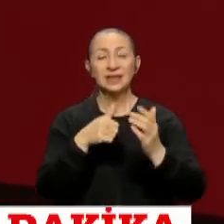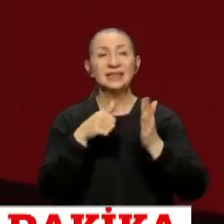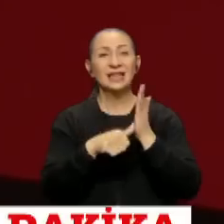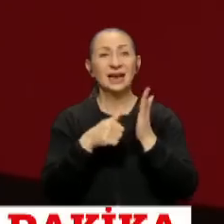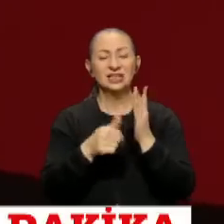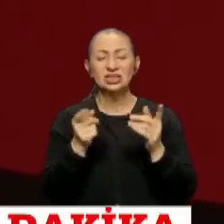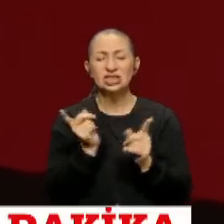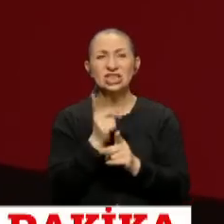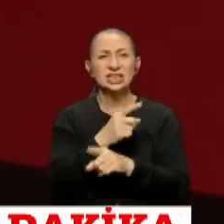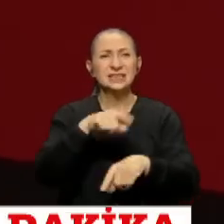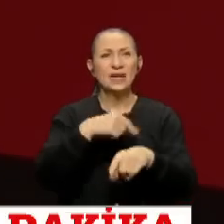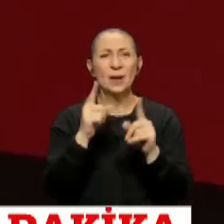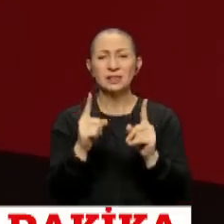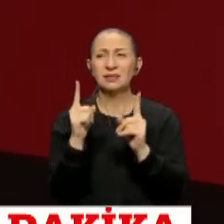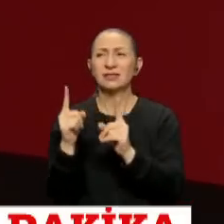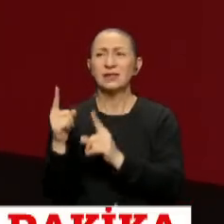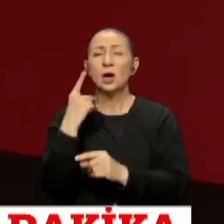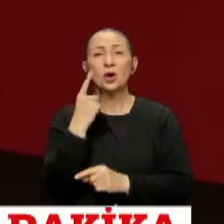Tarihin çeşitli dönemlerinde